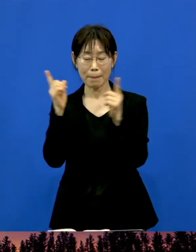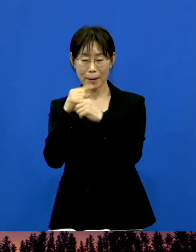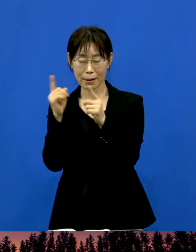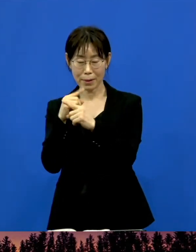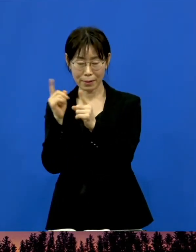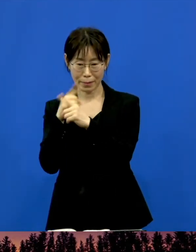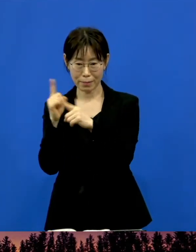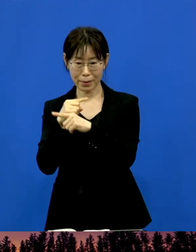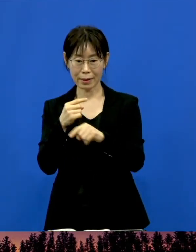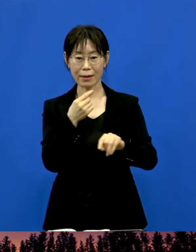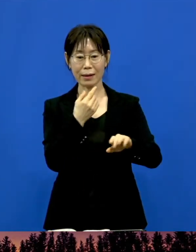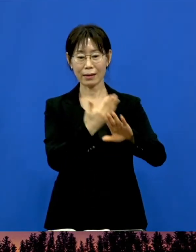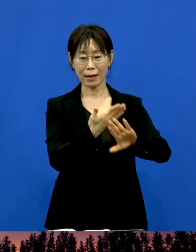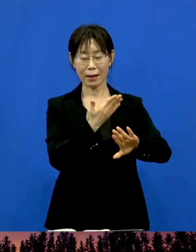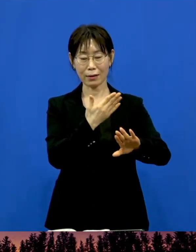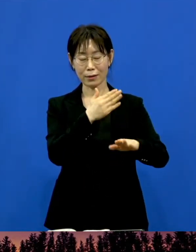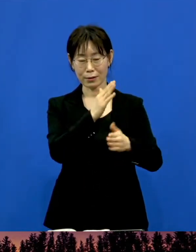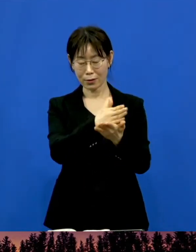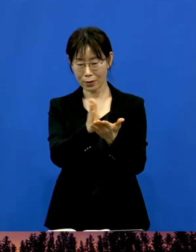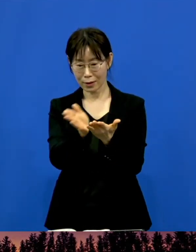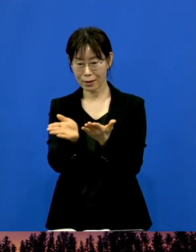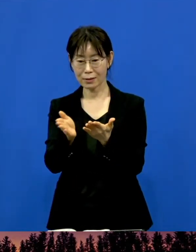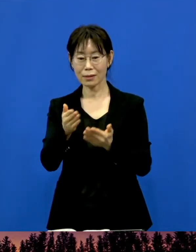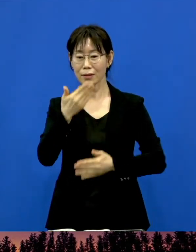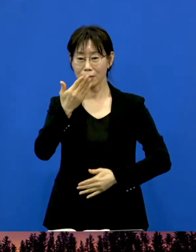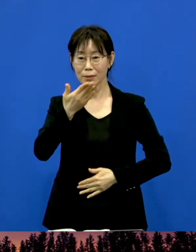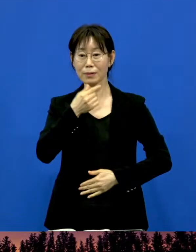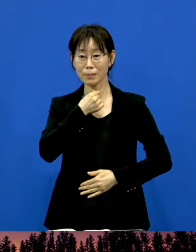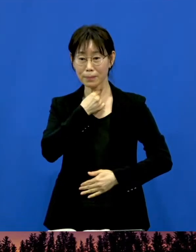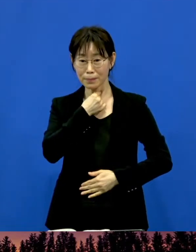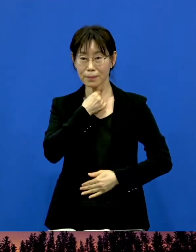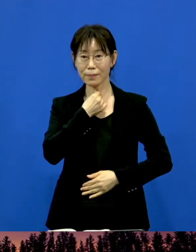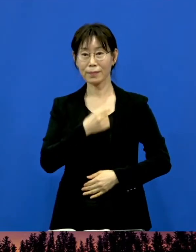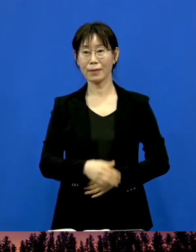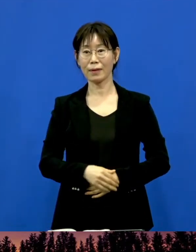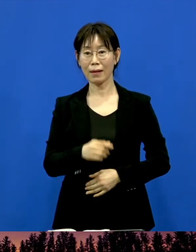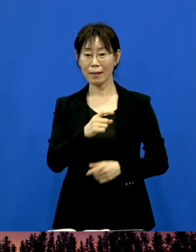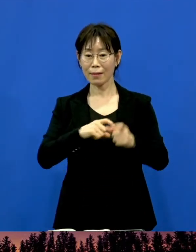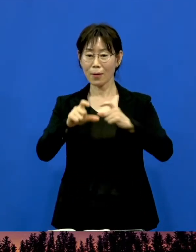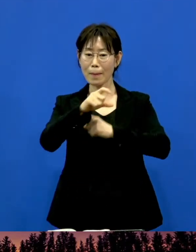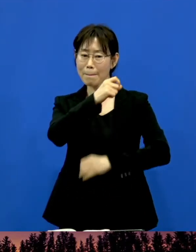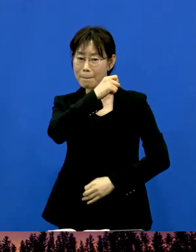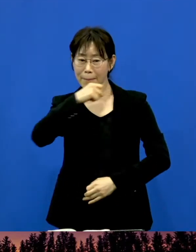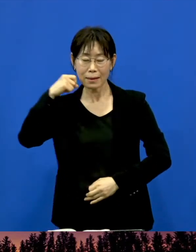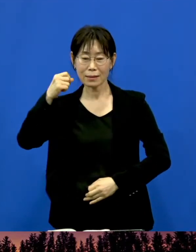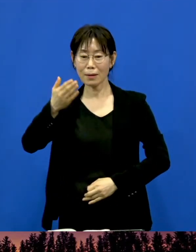소원. 우리 안에 있는 그런 갈망, 또 더 맛있는 것을 먹고 싶다,